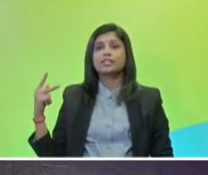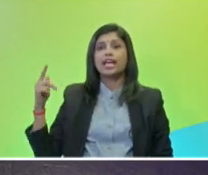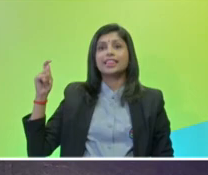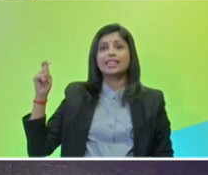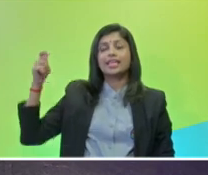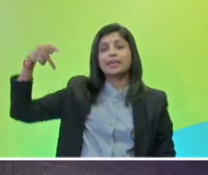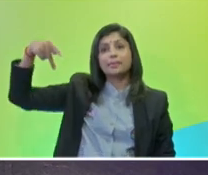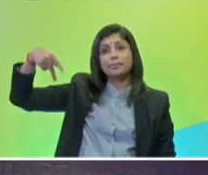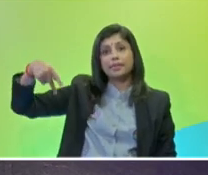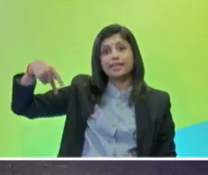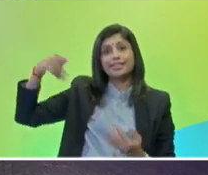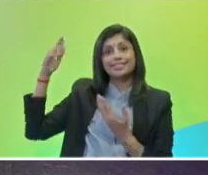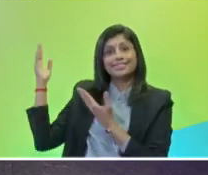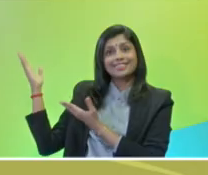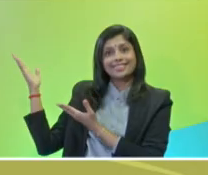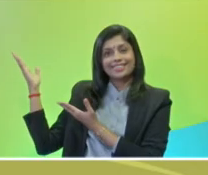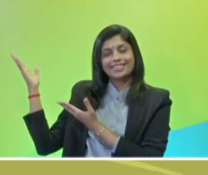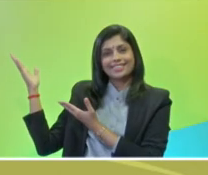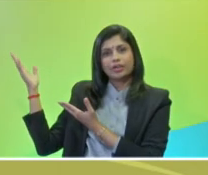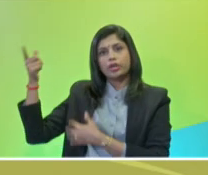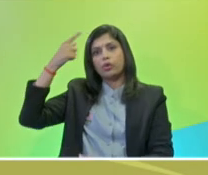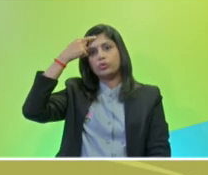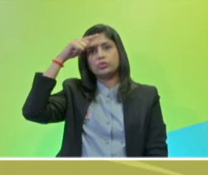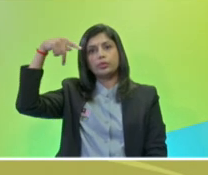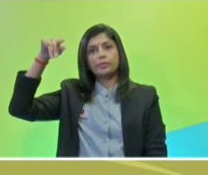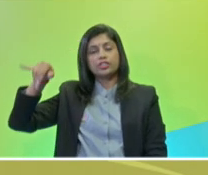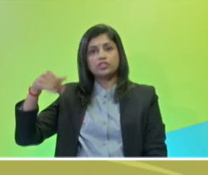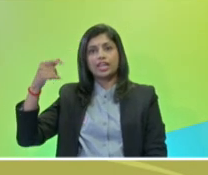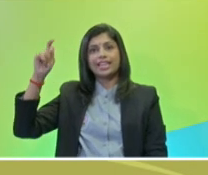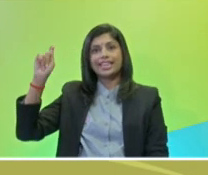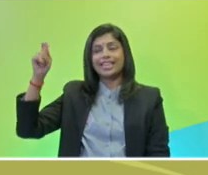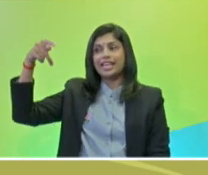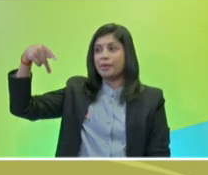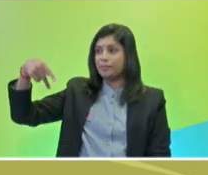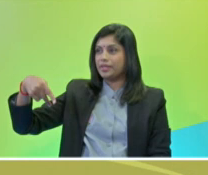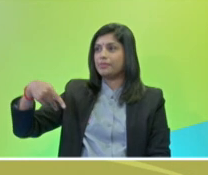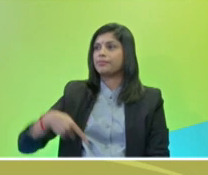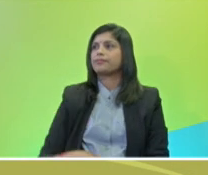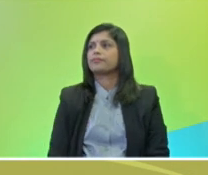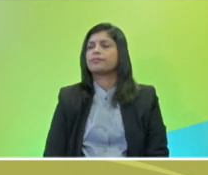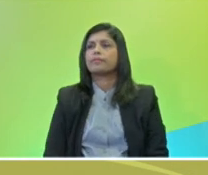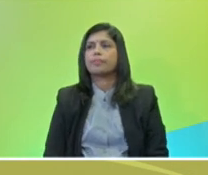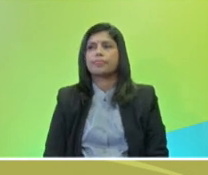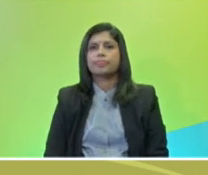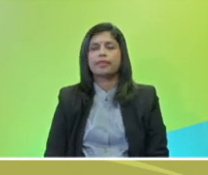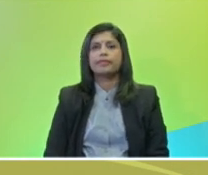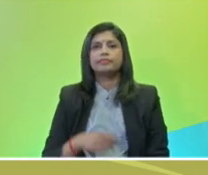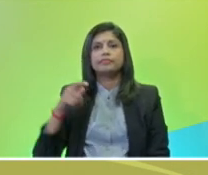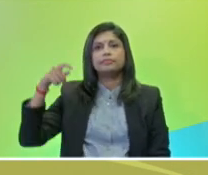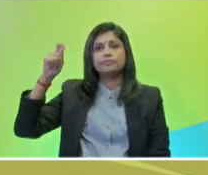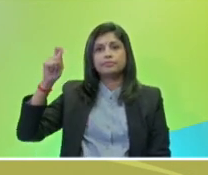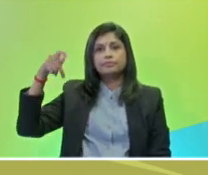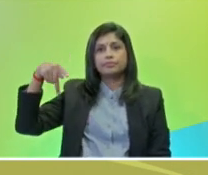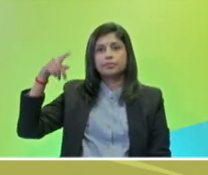tahap penguasaan umum untuk PJ Oke untuk video yang pertama kalau kita tengok sini murid dia boleh meniru dan melakukan